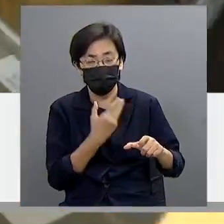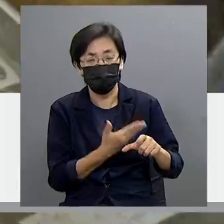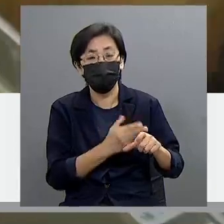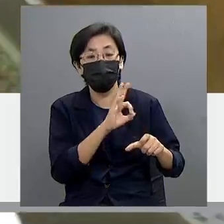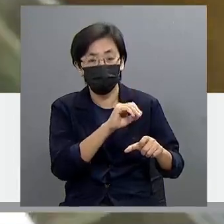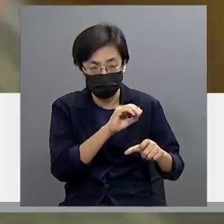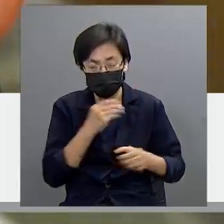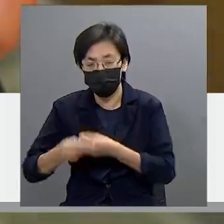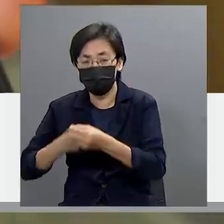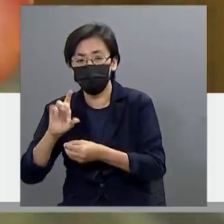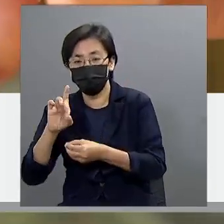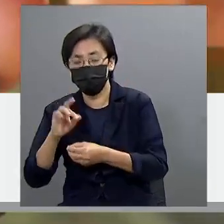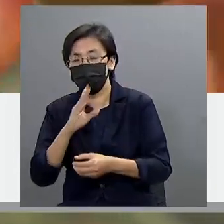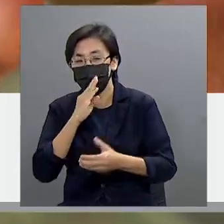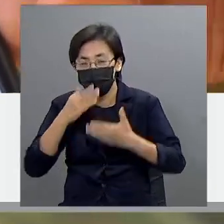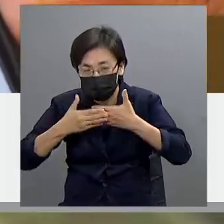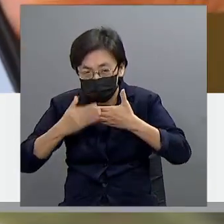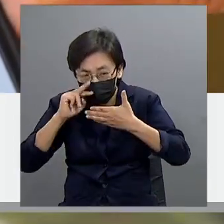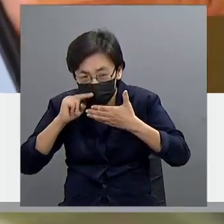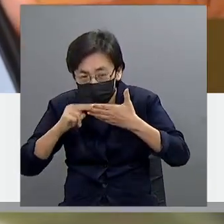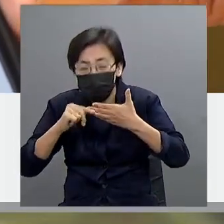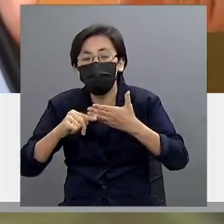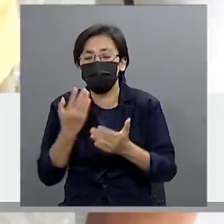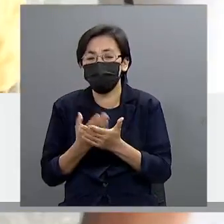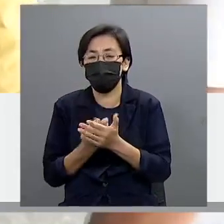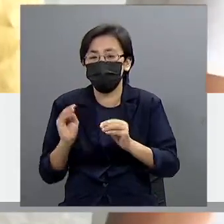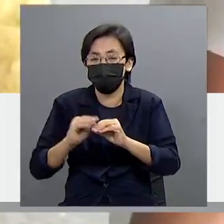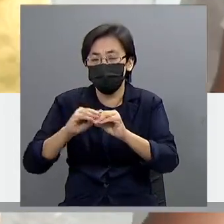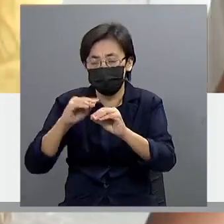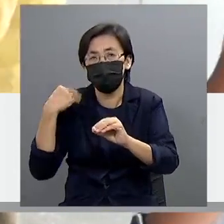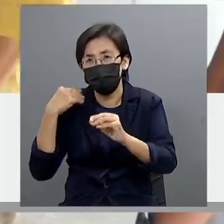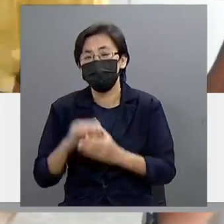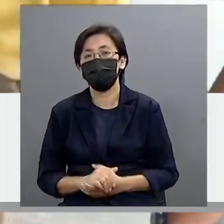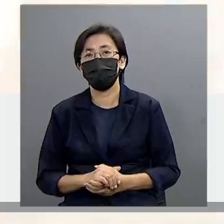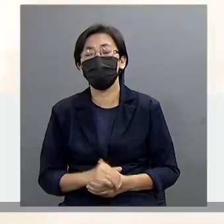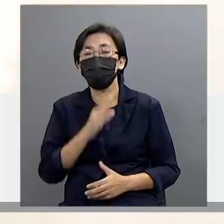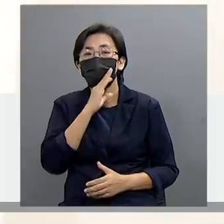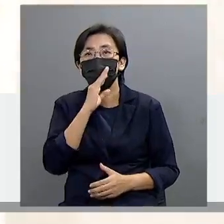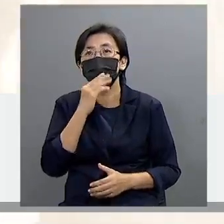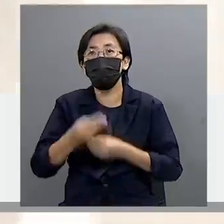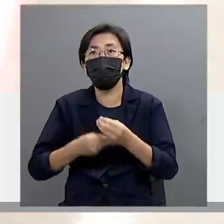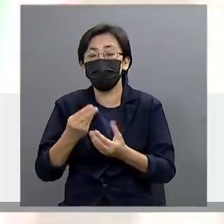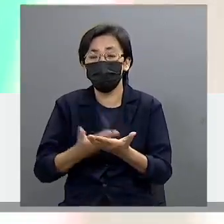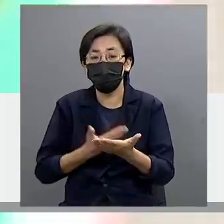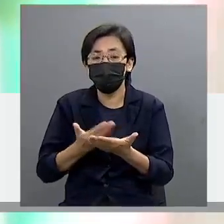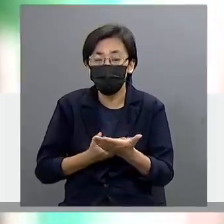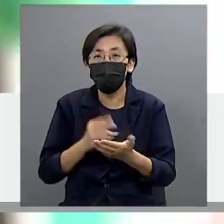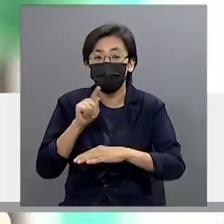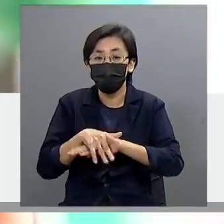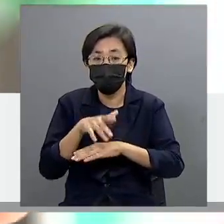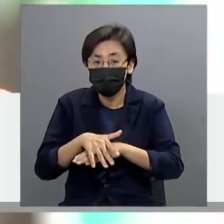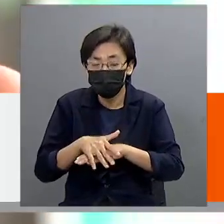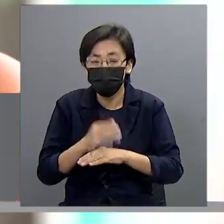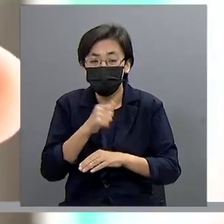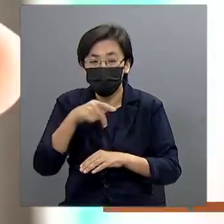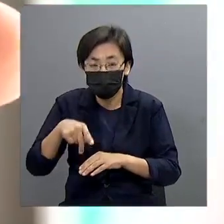ดเนี่ยคัดเลขก็ต้องเพิ่มราคาสูงขึ้นไปอีกแต่ถ้าถามว่าขายออนไลน์จะกระทบมากไหมคือถ้าขายแค่5ล้าน